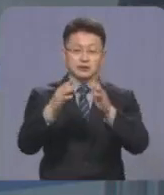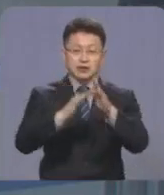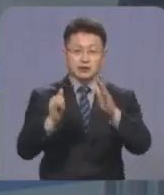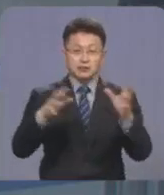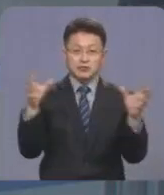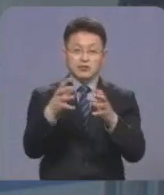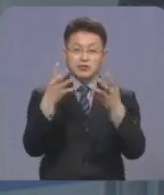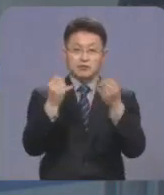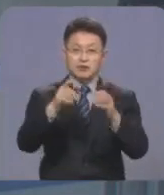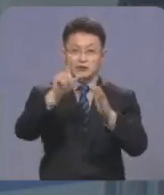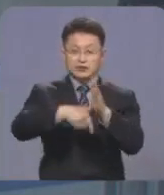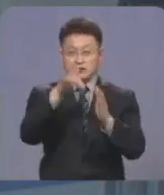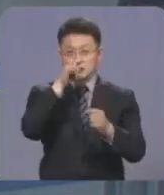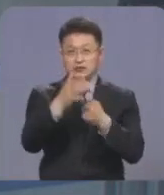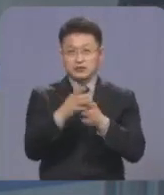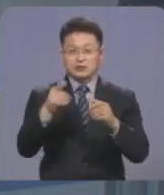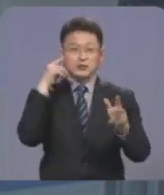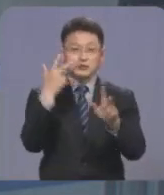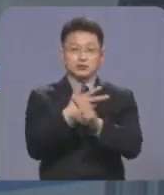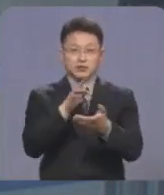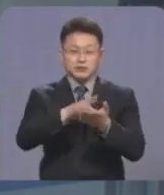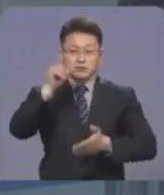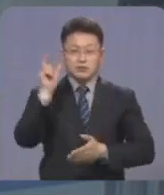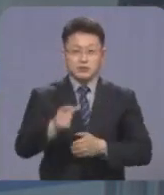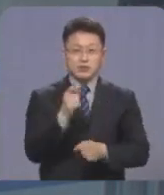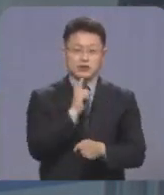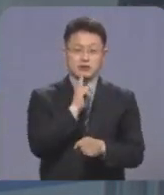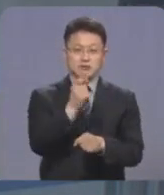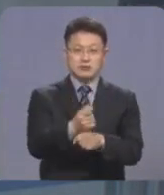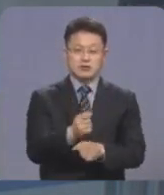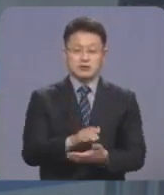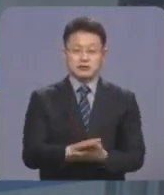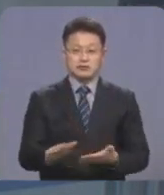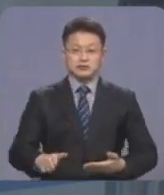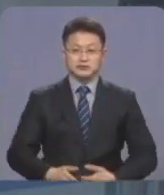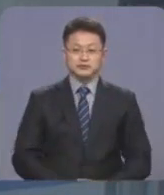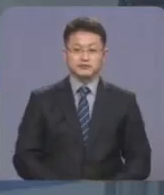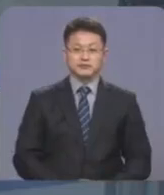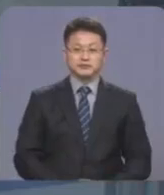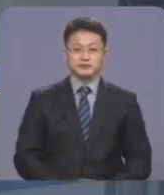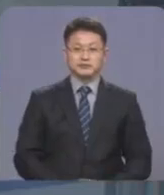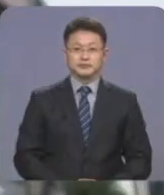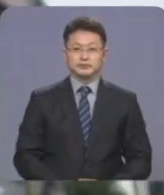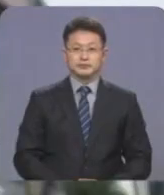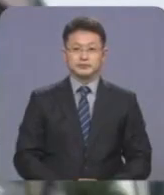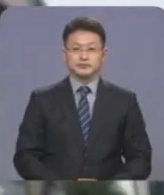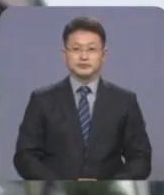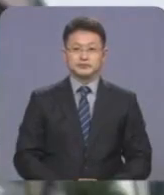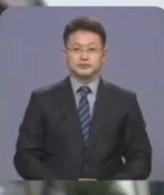모임이 많을 시기여서 주말 방역을 강화하기로 했습니다 보도에 소녀 기자입니다